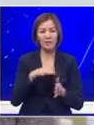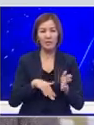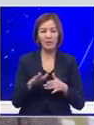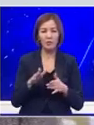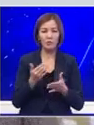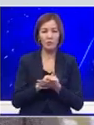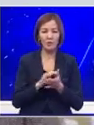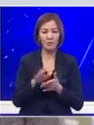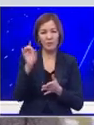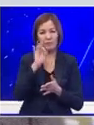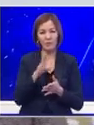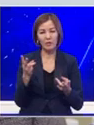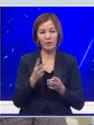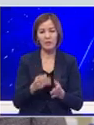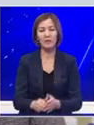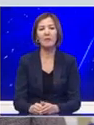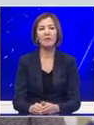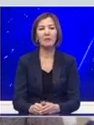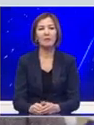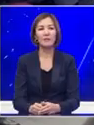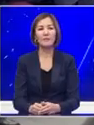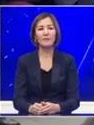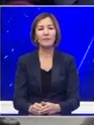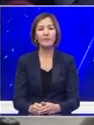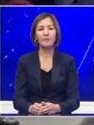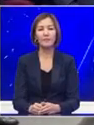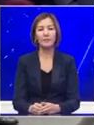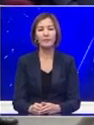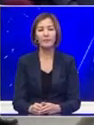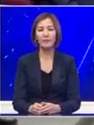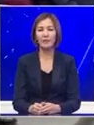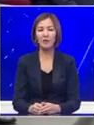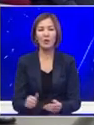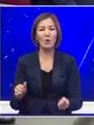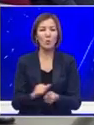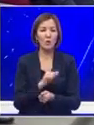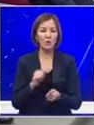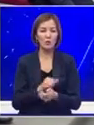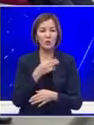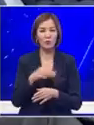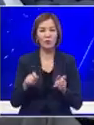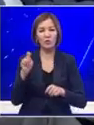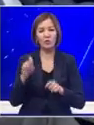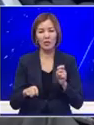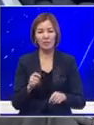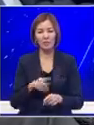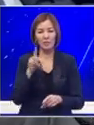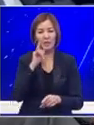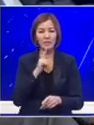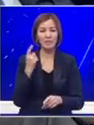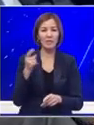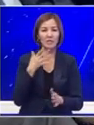пайдалы етіп дұрыс пайдалансақ, онда нұр үстіне нұр болар еді. Жаздағы қуаңшылық, күздегі жаңбыр қазақстандық шаруаларды